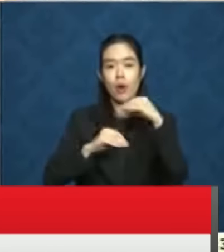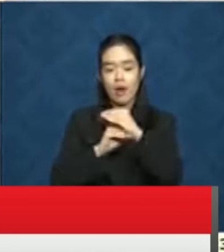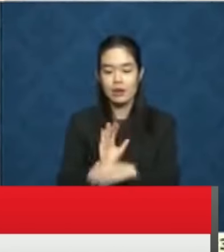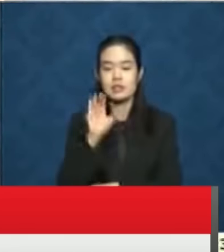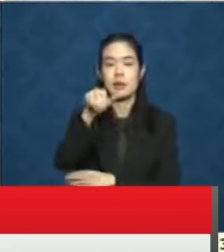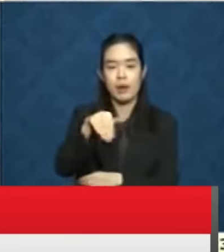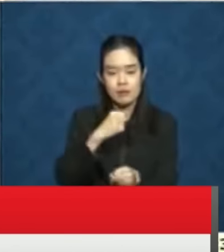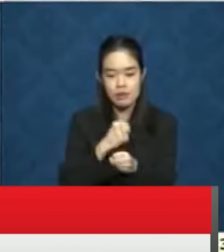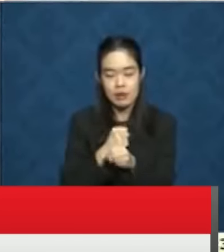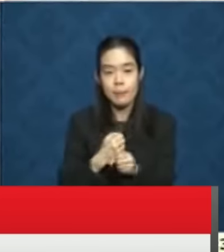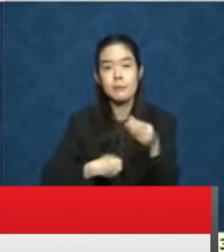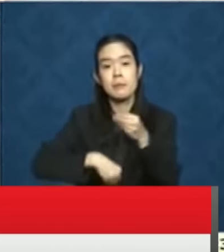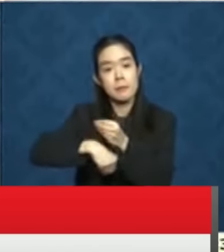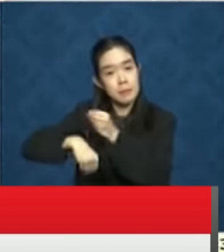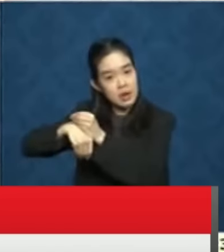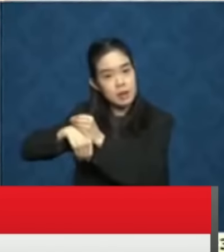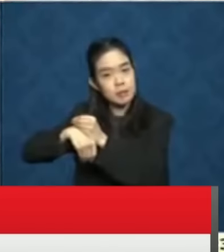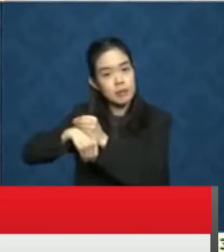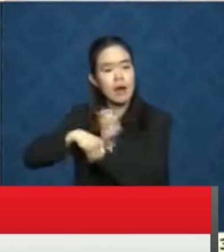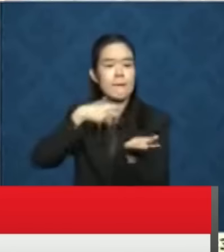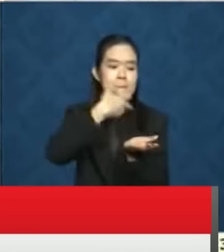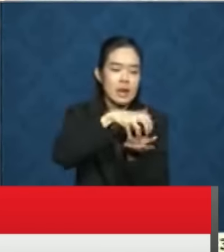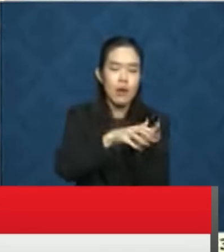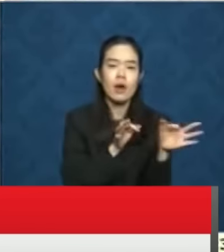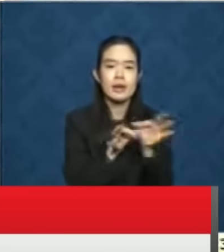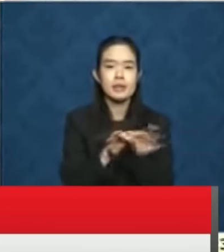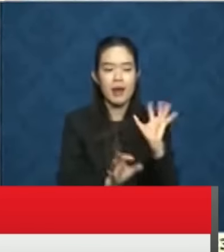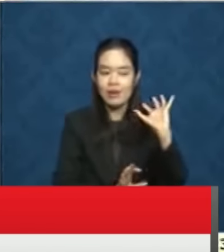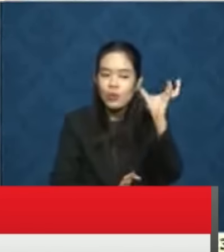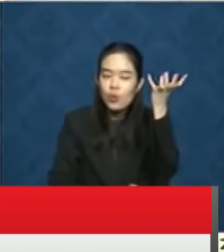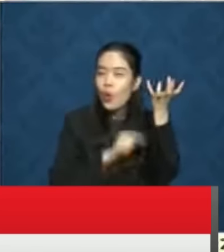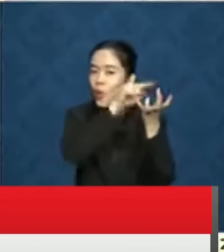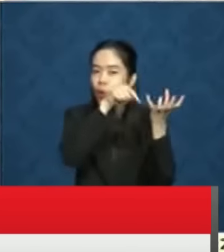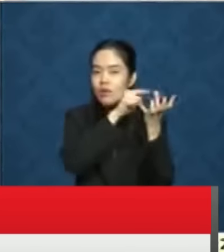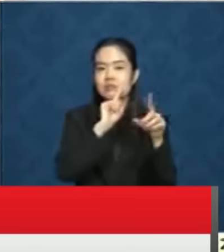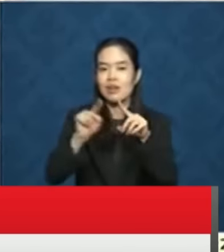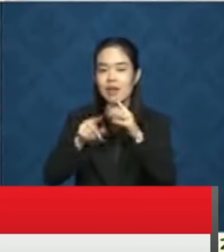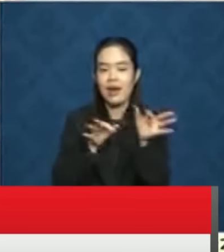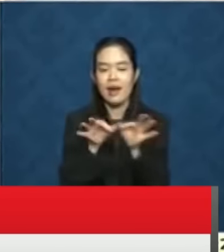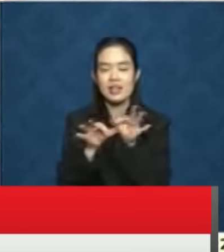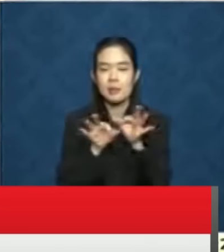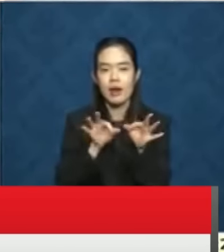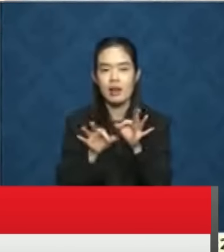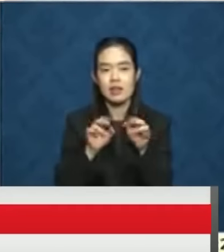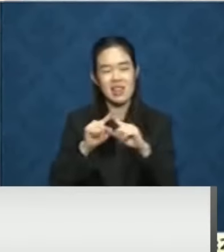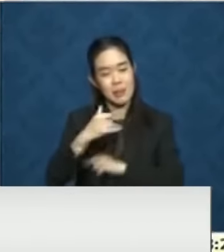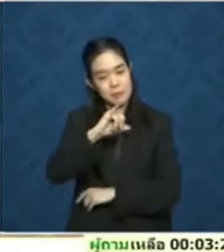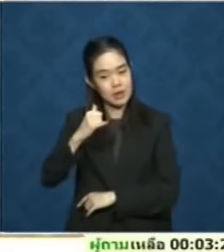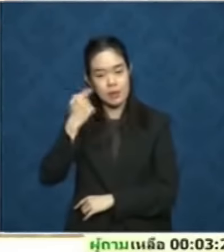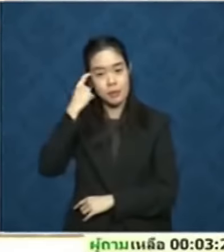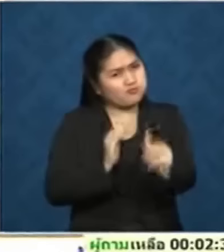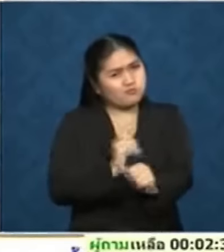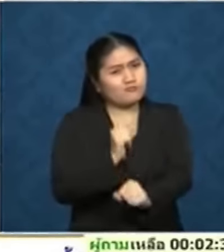ขายไปทั่วโลกเนี่ยจะขายได้หรือขายหน้าก็คงต้องติดตามกันต่อไปว่าจะมีคนมาลงทุนจริงหรือ